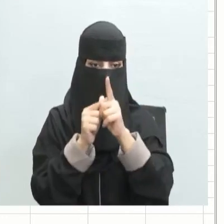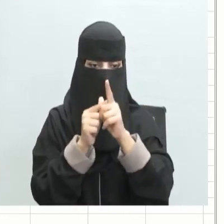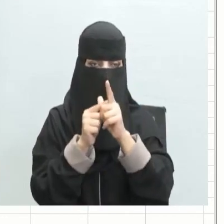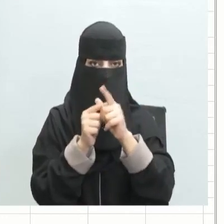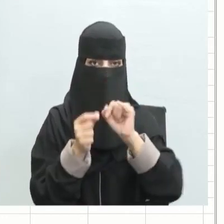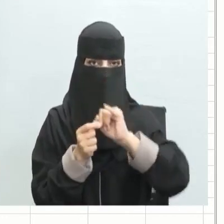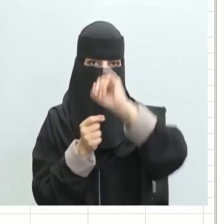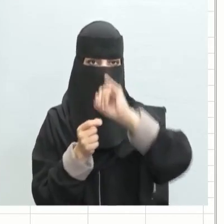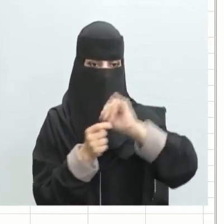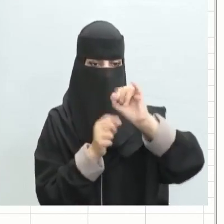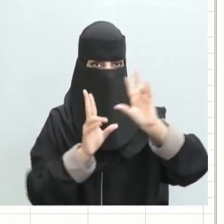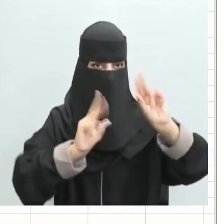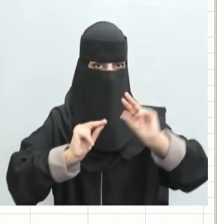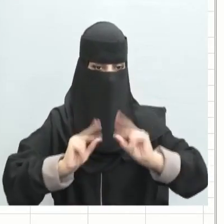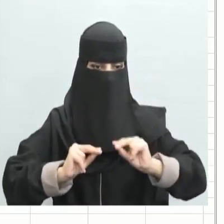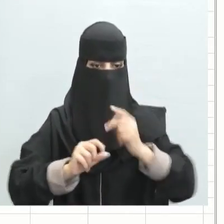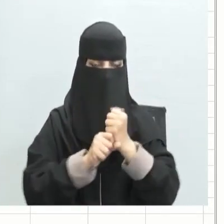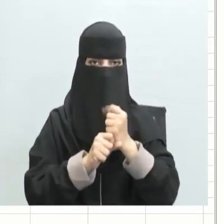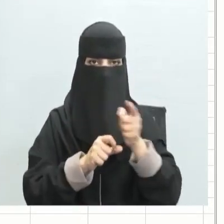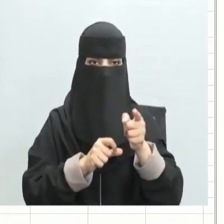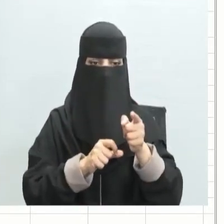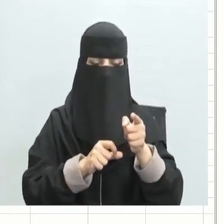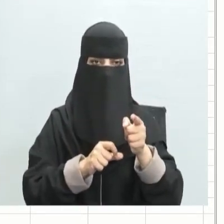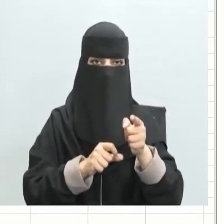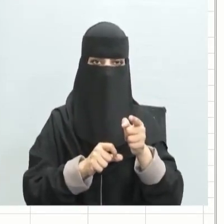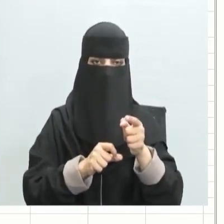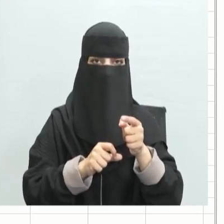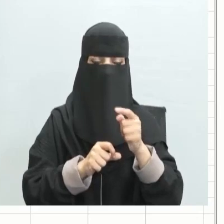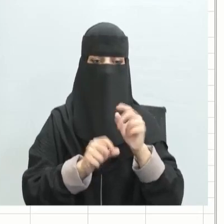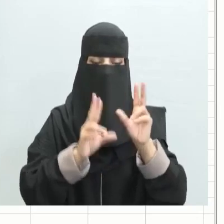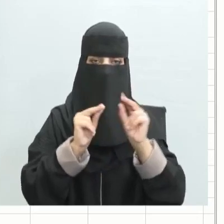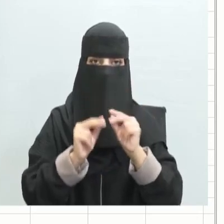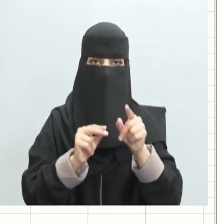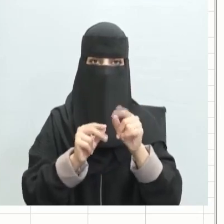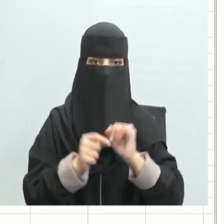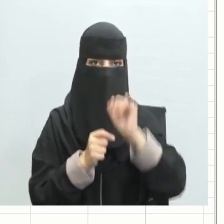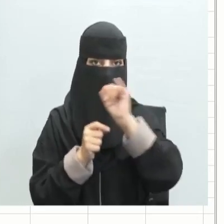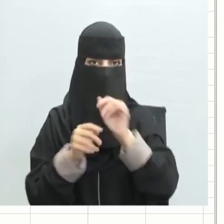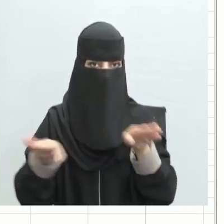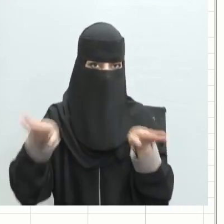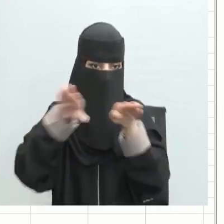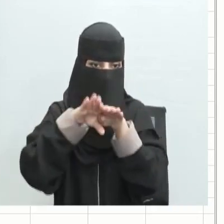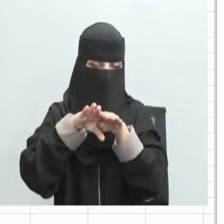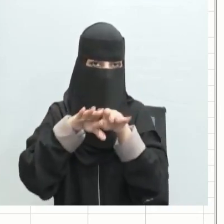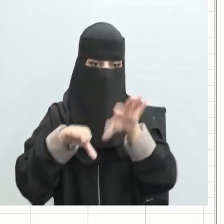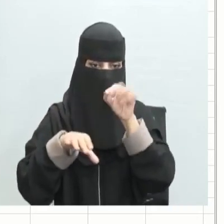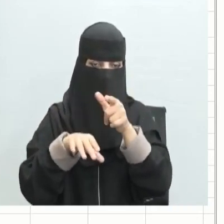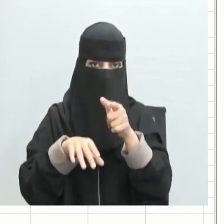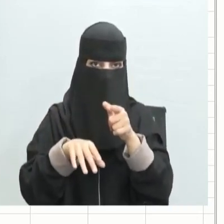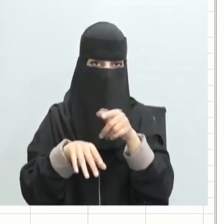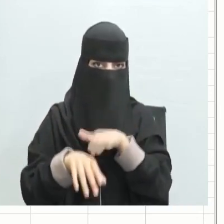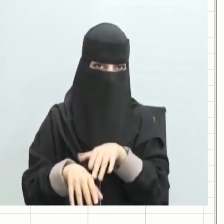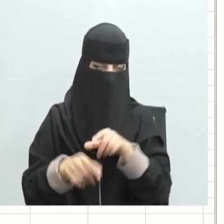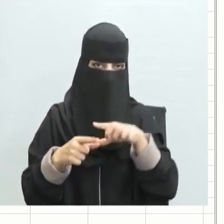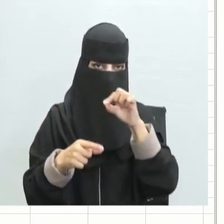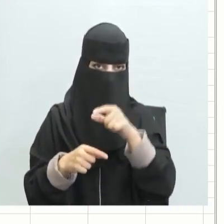الطول وبالتالي يمثلان يعني يمثل اطوال الاضلاع ويبقى لنا نجيب الوتر الوتر